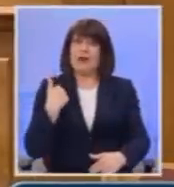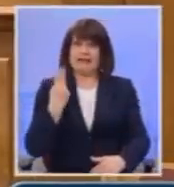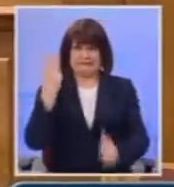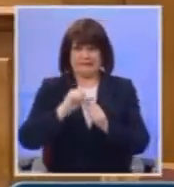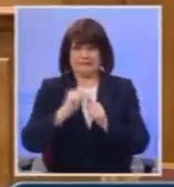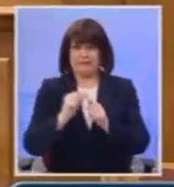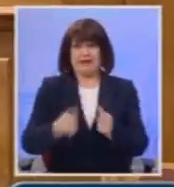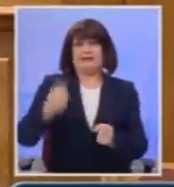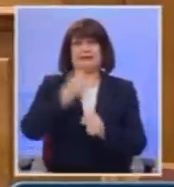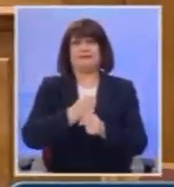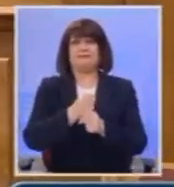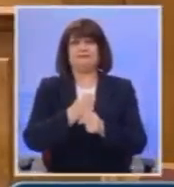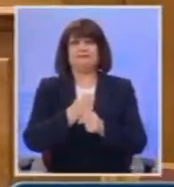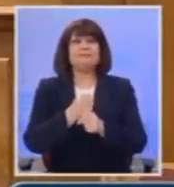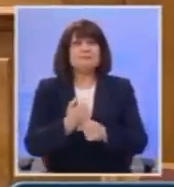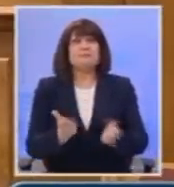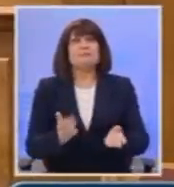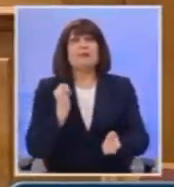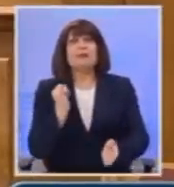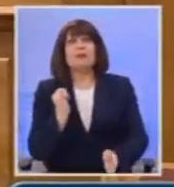3 μήνες και δεν έχει καταφέρει,